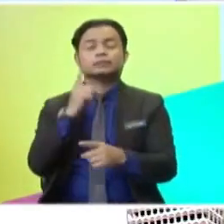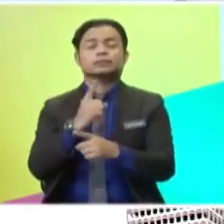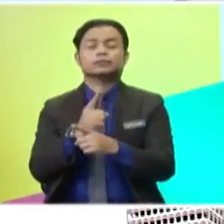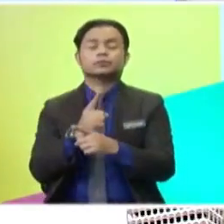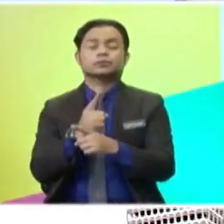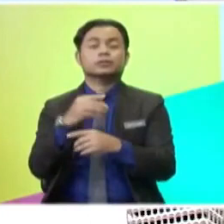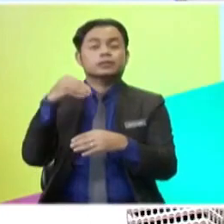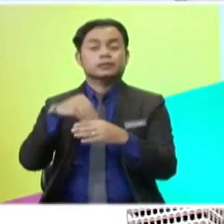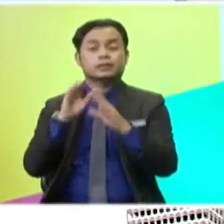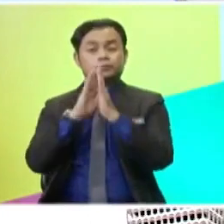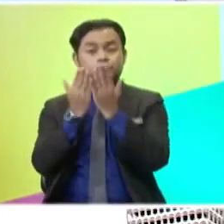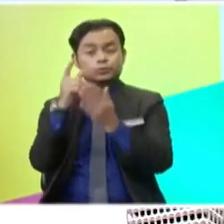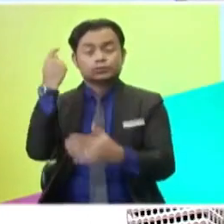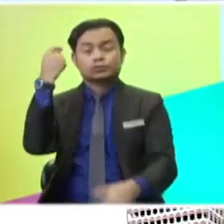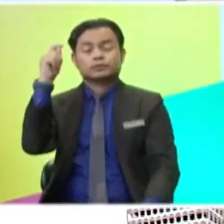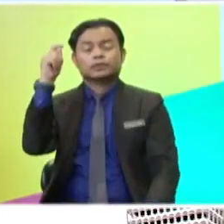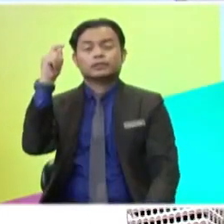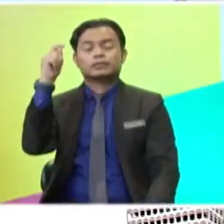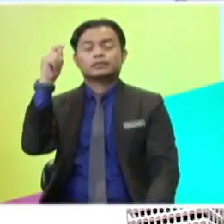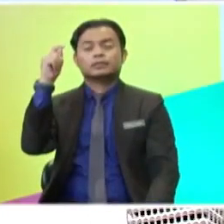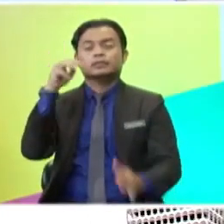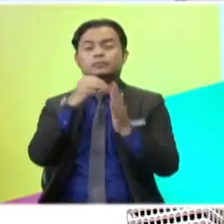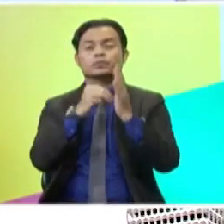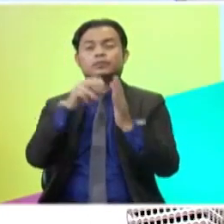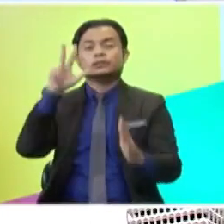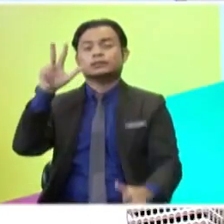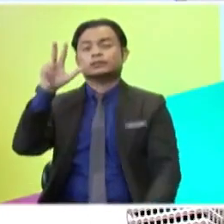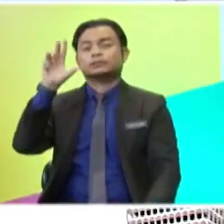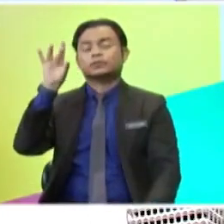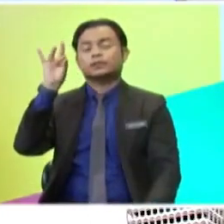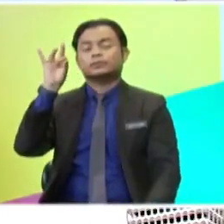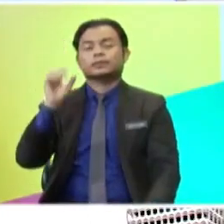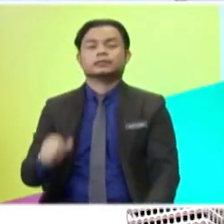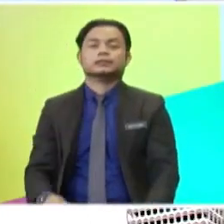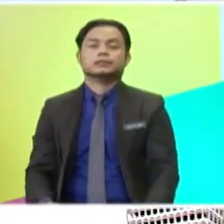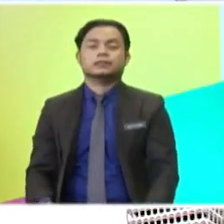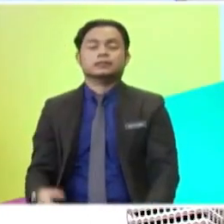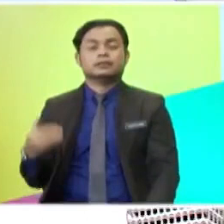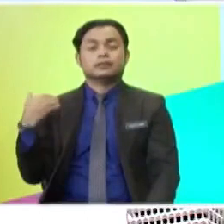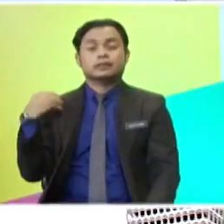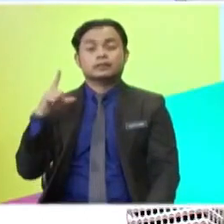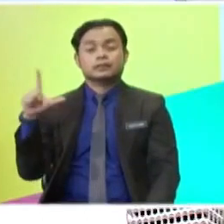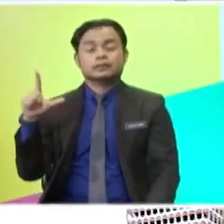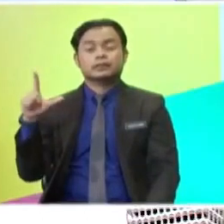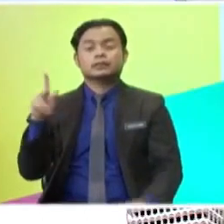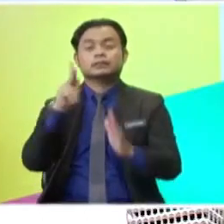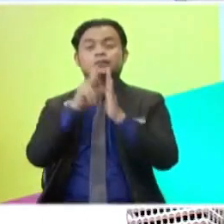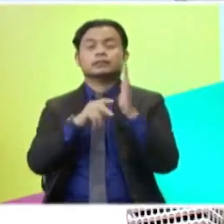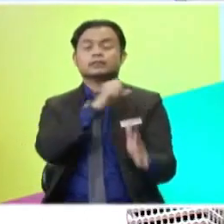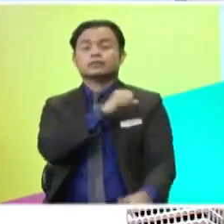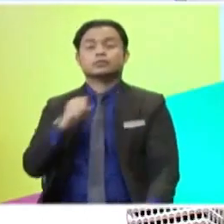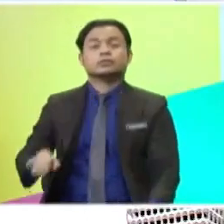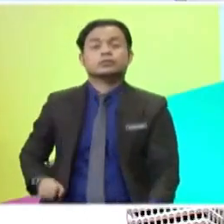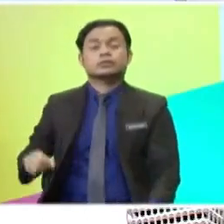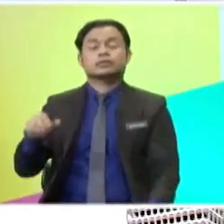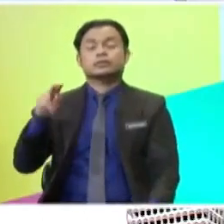surat 38 buku teks, tingkatan 5, jawapannya ialah Kesultanan Kedah adalah Kesultanan Melayu yang paling